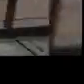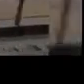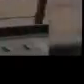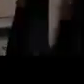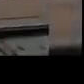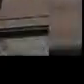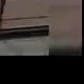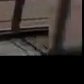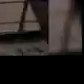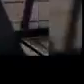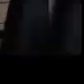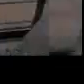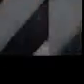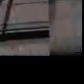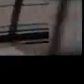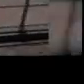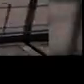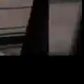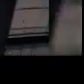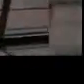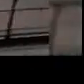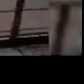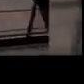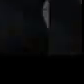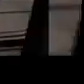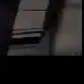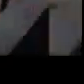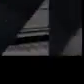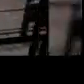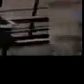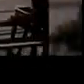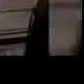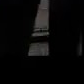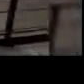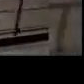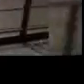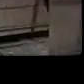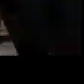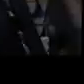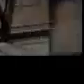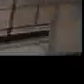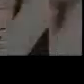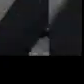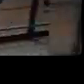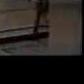Такая мелкая достаточно.